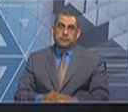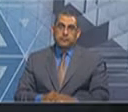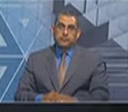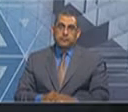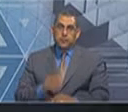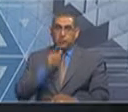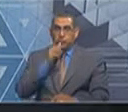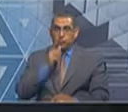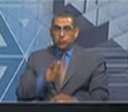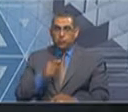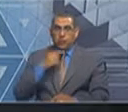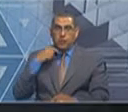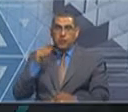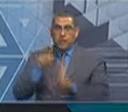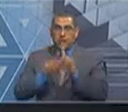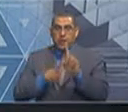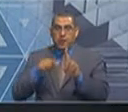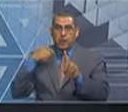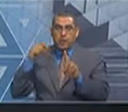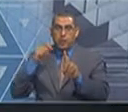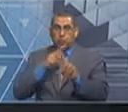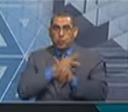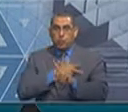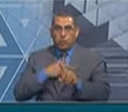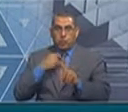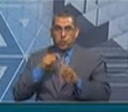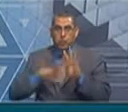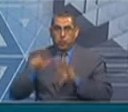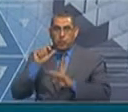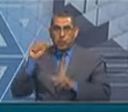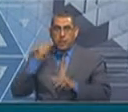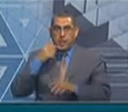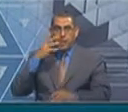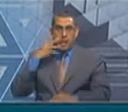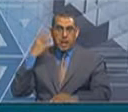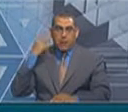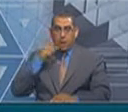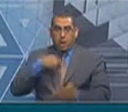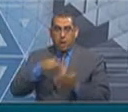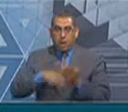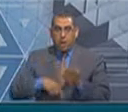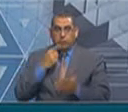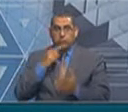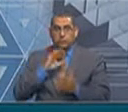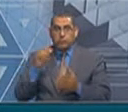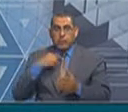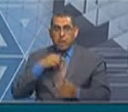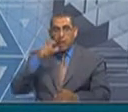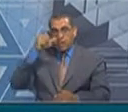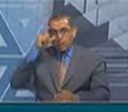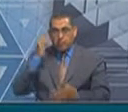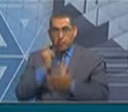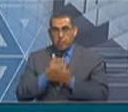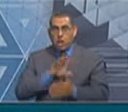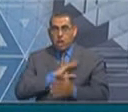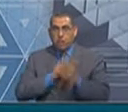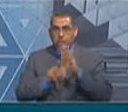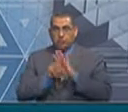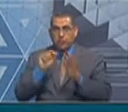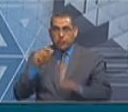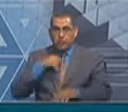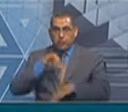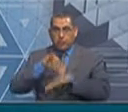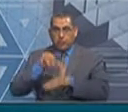قال عبد السلام البدري نائب رئيس الوزراء في الحكومة الليبية المؤقتة، قال إن قرار المشير خليفة حفتر قائد الجيش الوطني